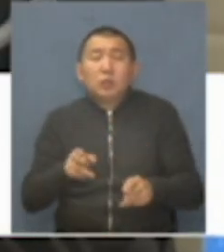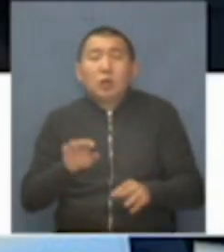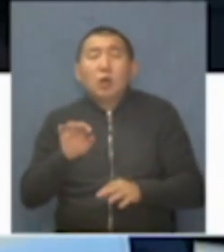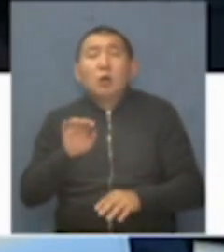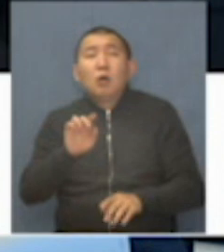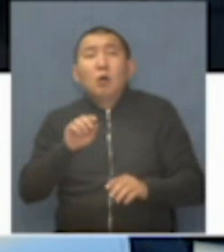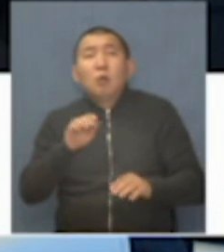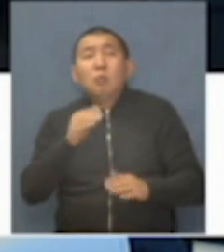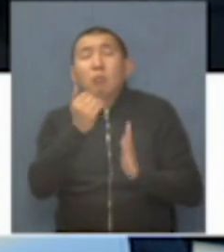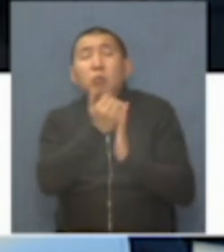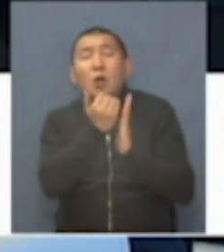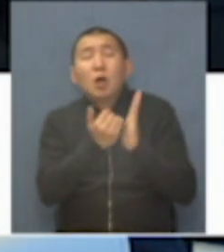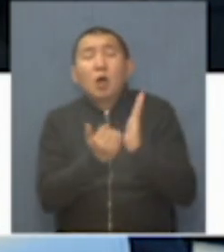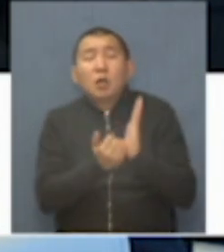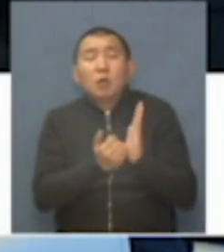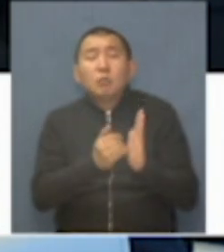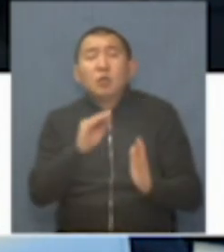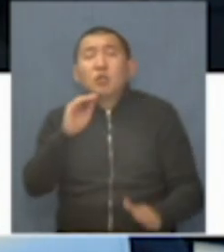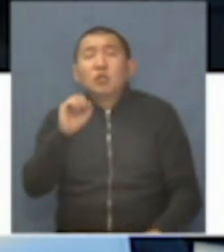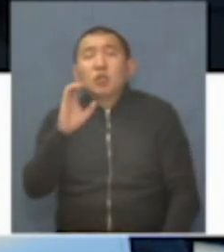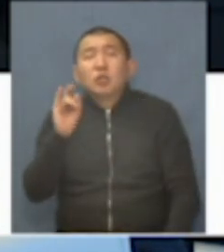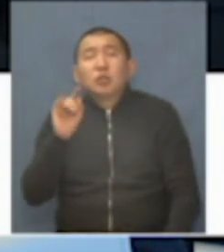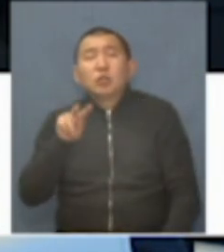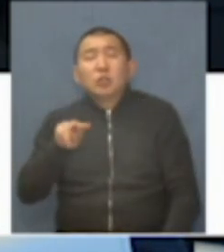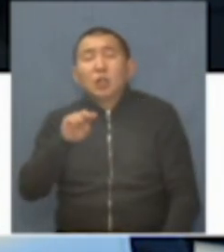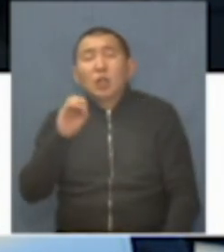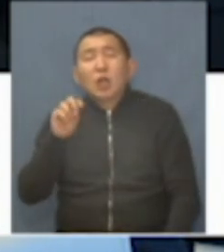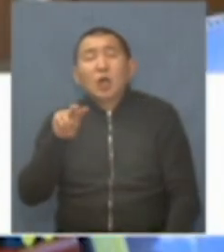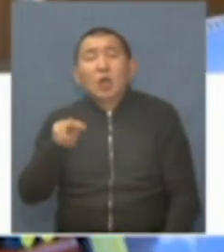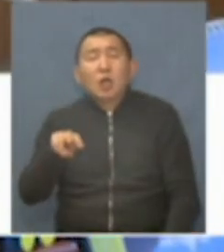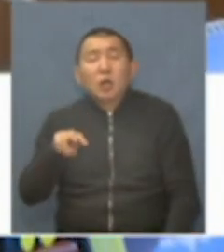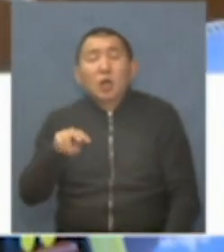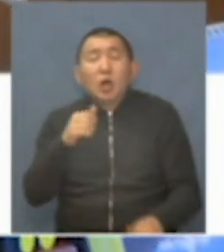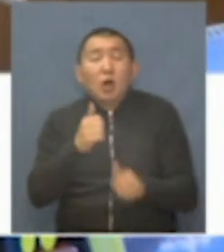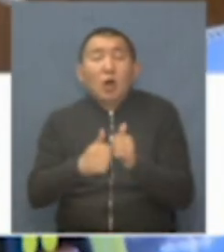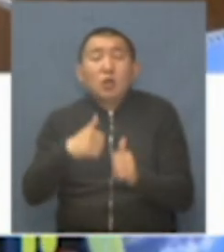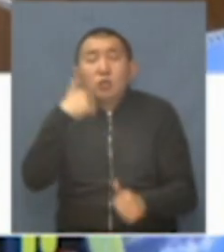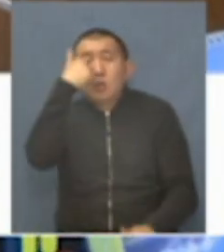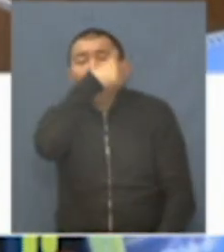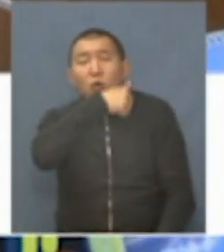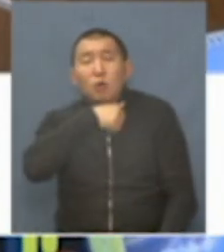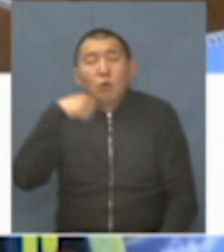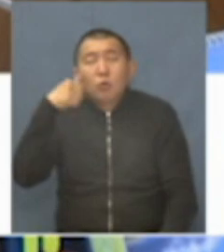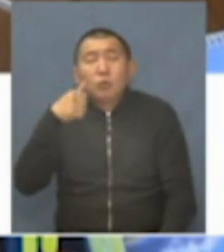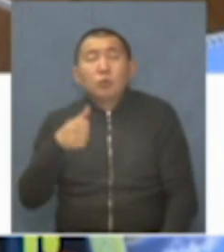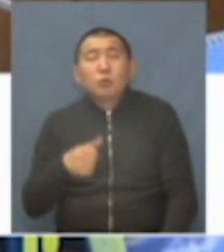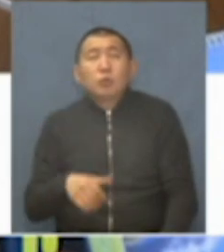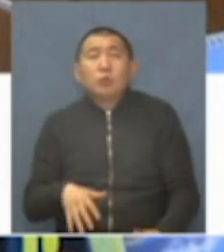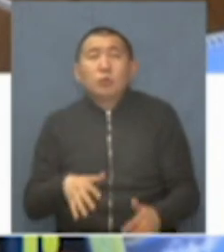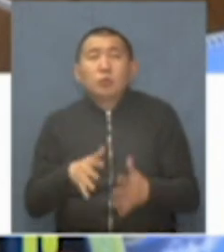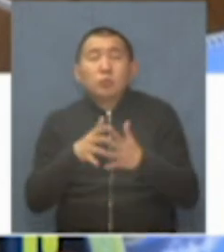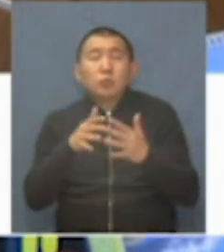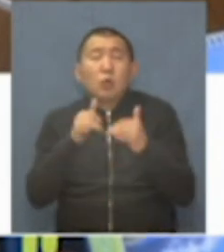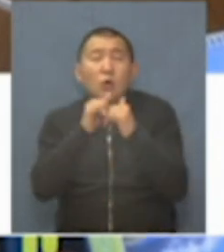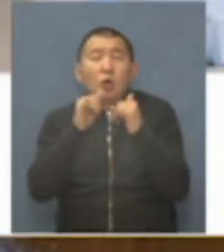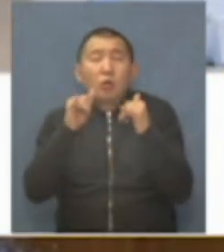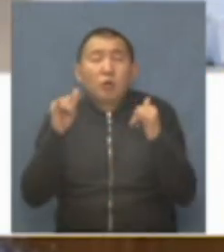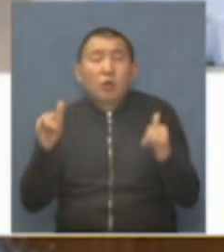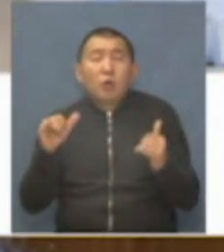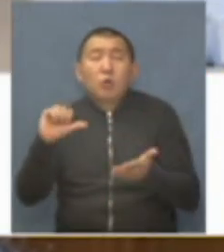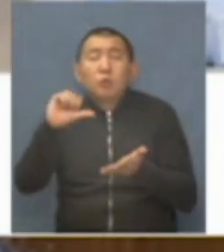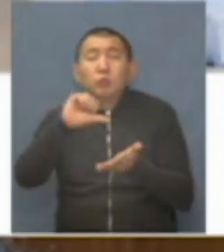программа «Жасыл Ель». Она успешно реализуется по всей стране и из года в год набирает все большую популярность. Участники